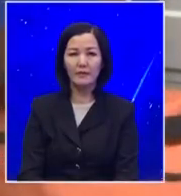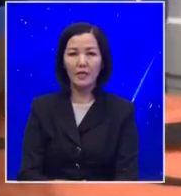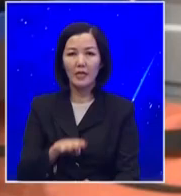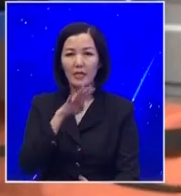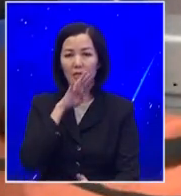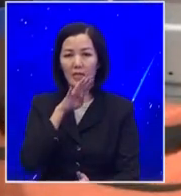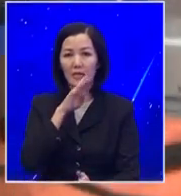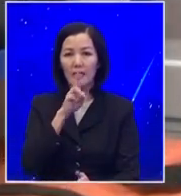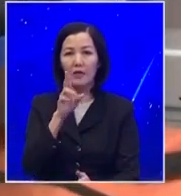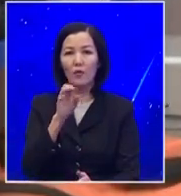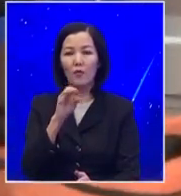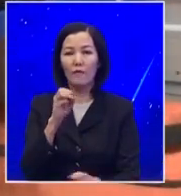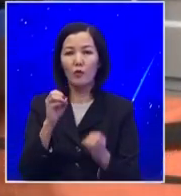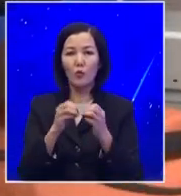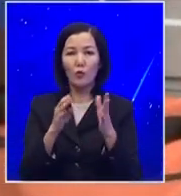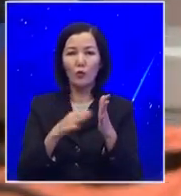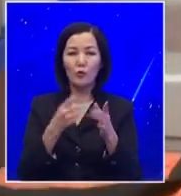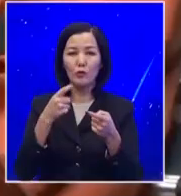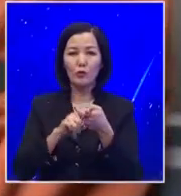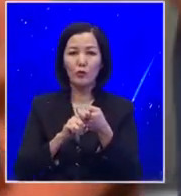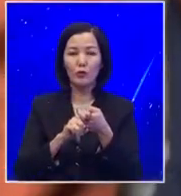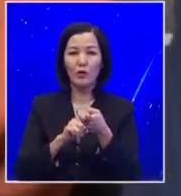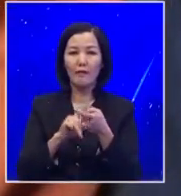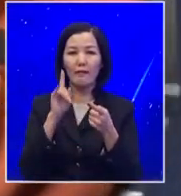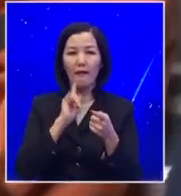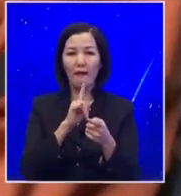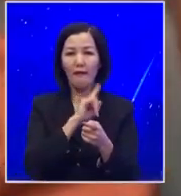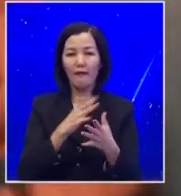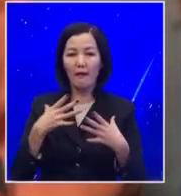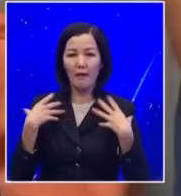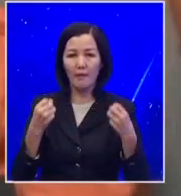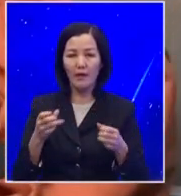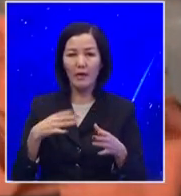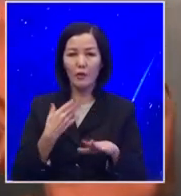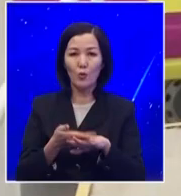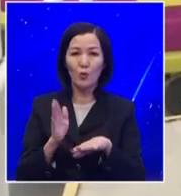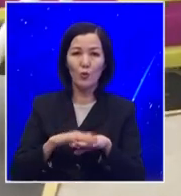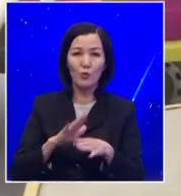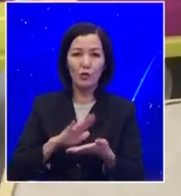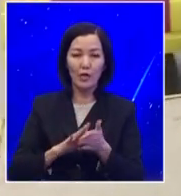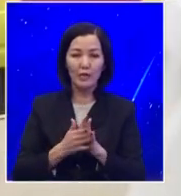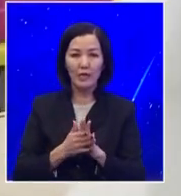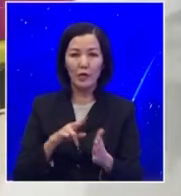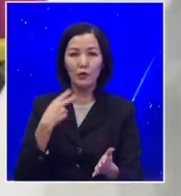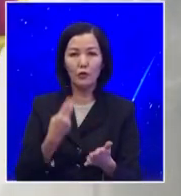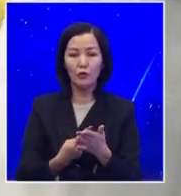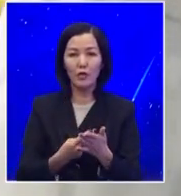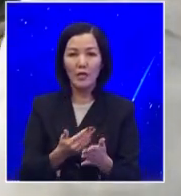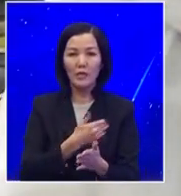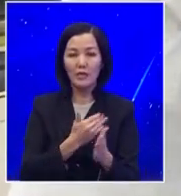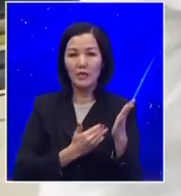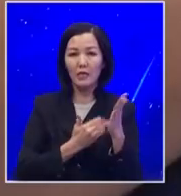Текелде COVID-19 вирусын жұқтырған жүкті келіншек аман қалды. Ол ауруханаға өте ауыр жағдайда түскен. Дене қызуы көтеріліп, ауа